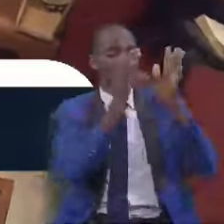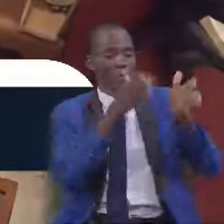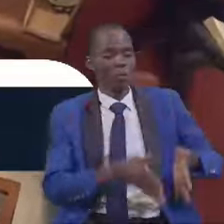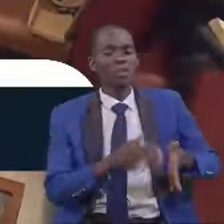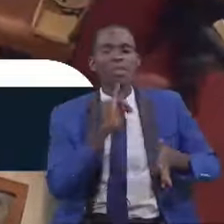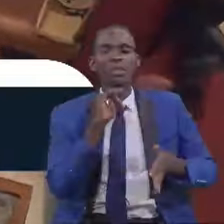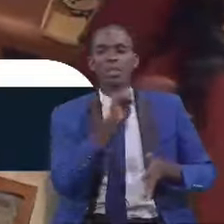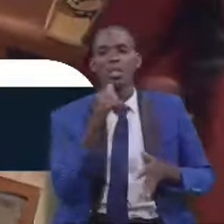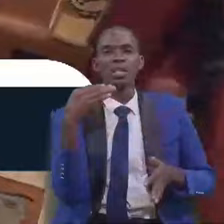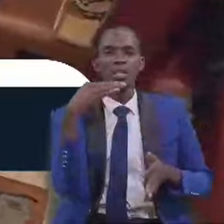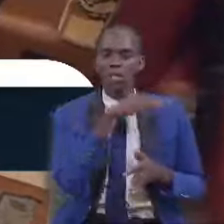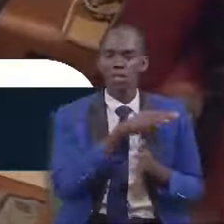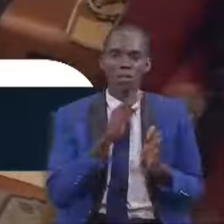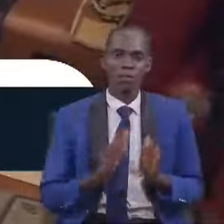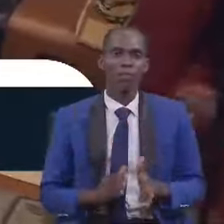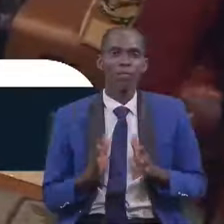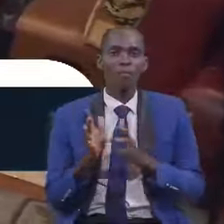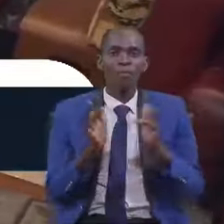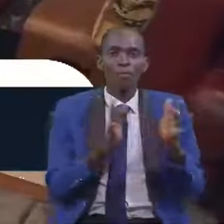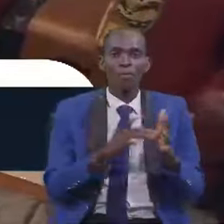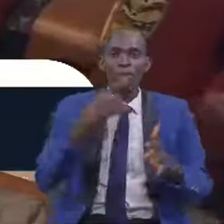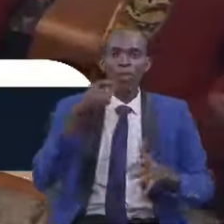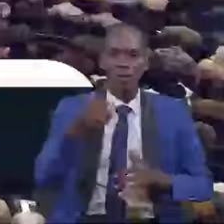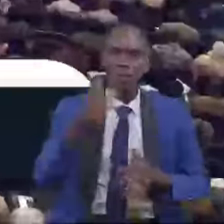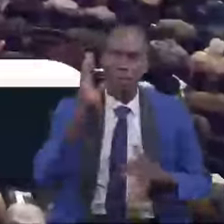Jésus a dit que vous allez prospérer.